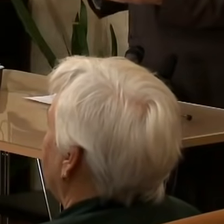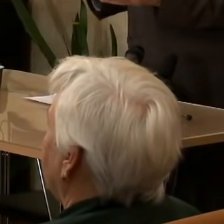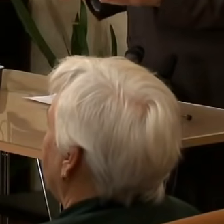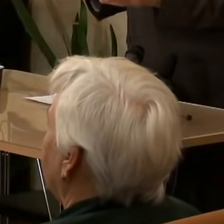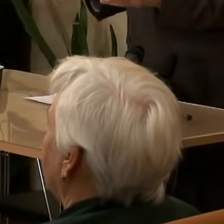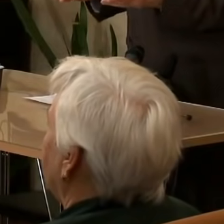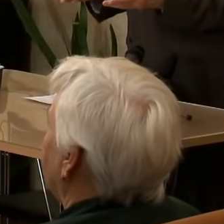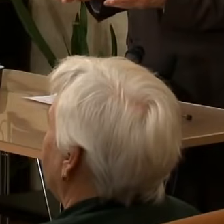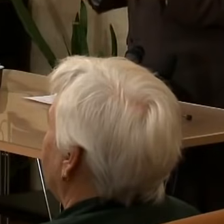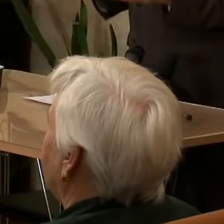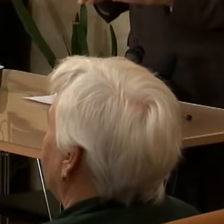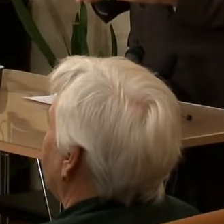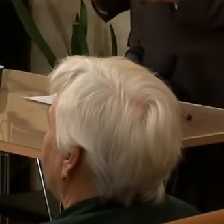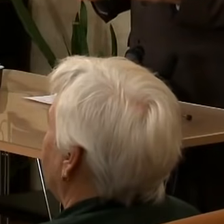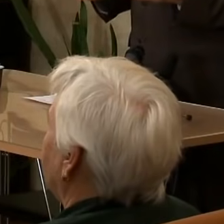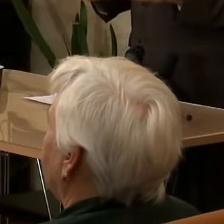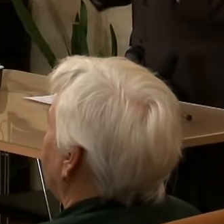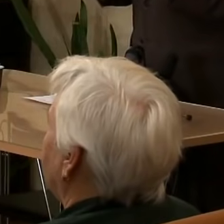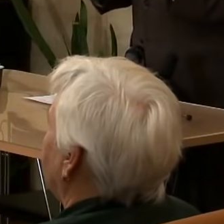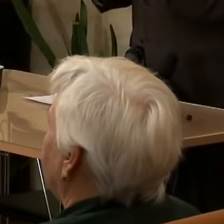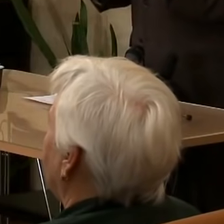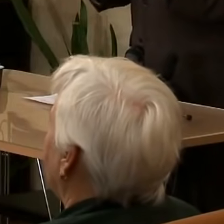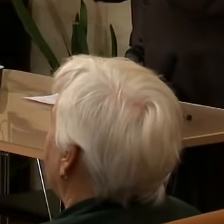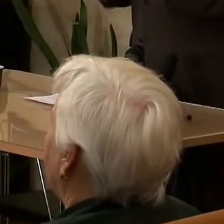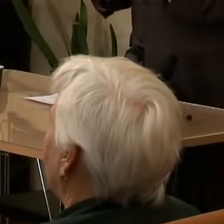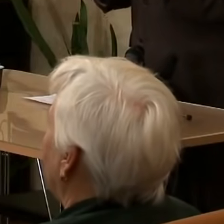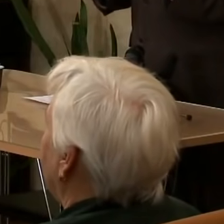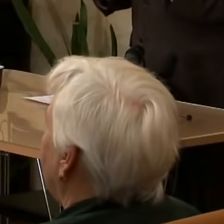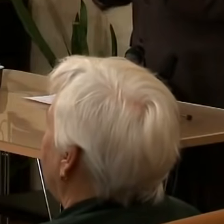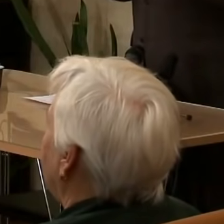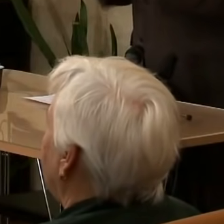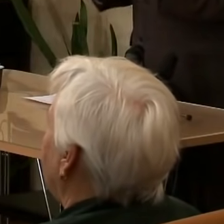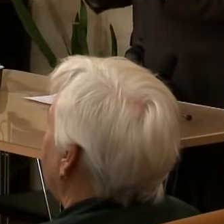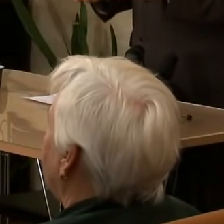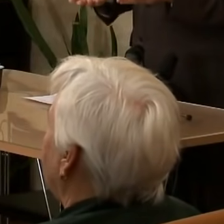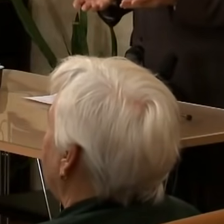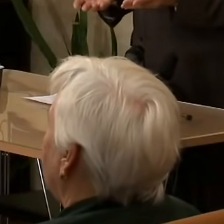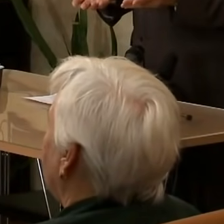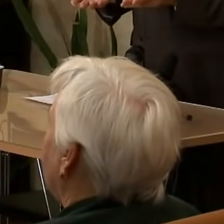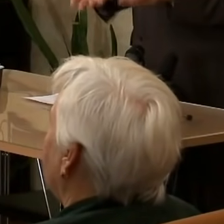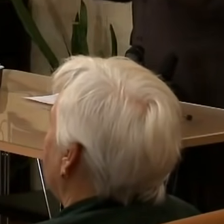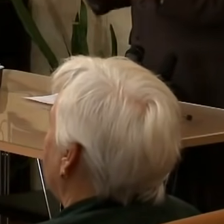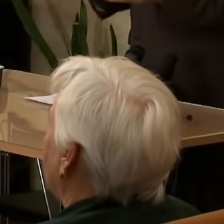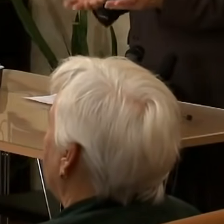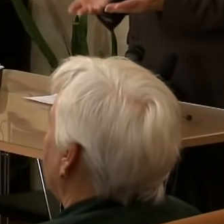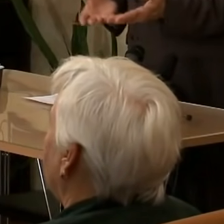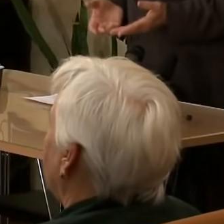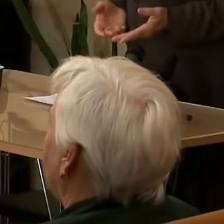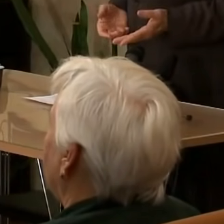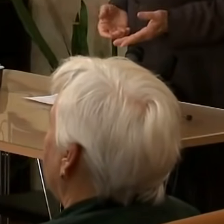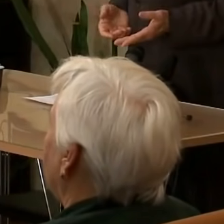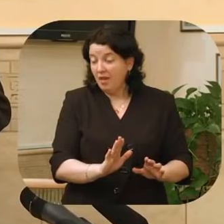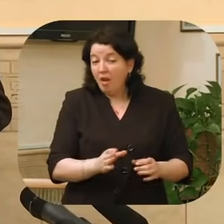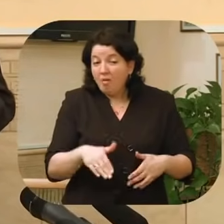любовь к другому человеку. Какая любовь? Ну, хотя бы начало любви. Не осуждай. Прояви